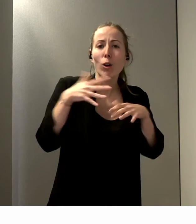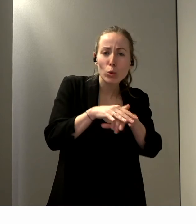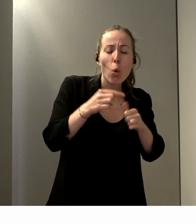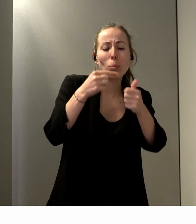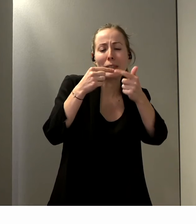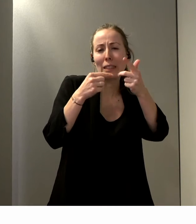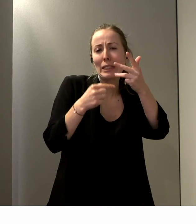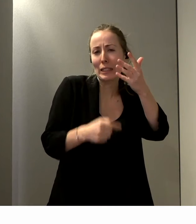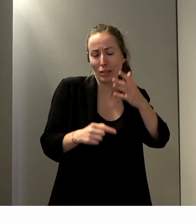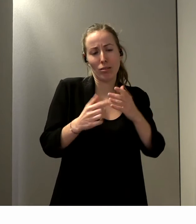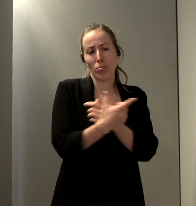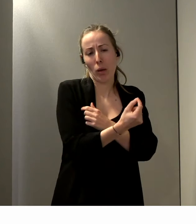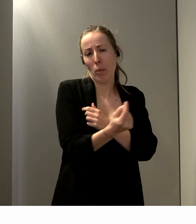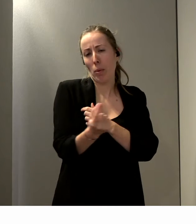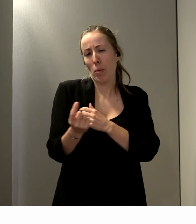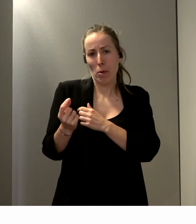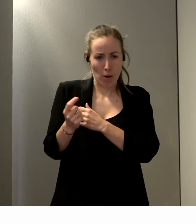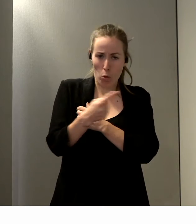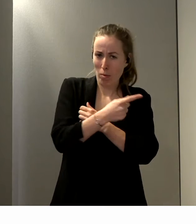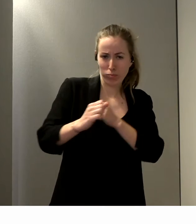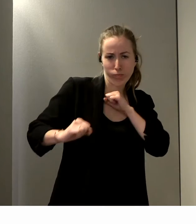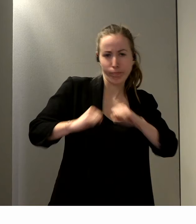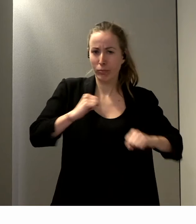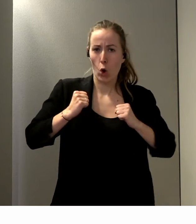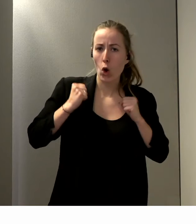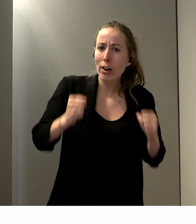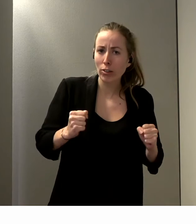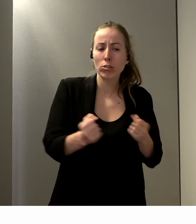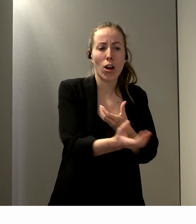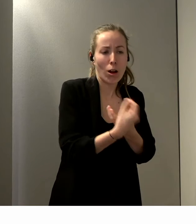les acteurs qui accompagnent de façon très active les